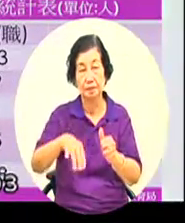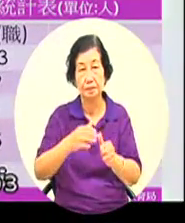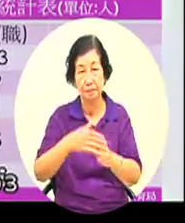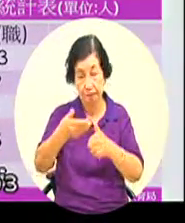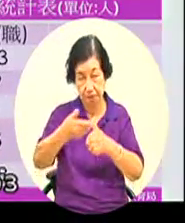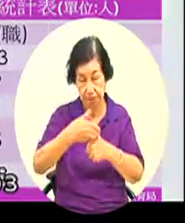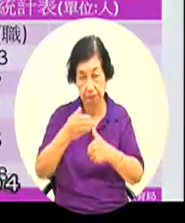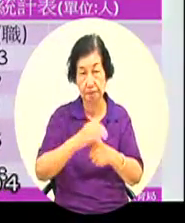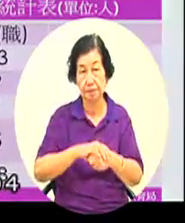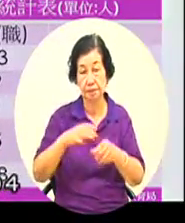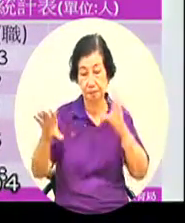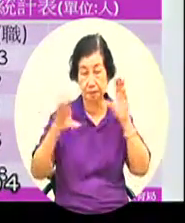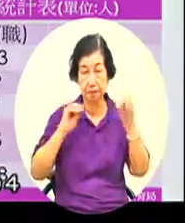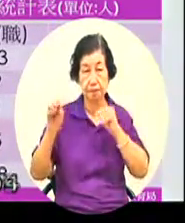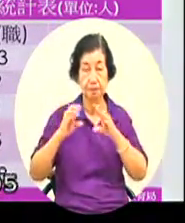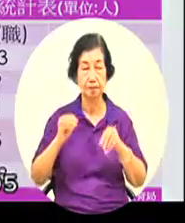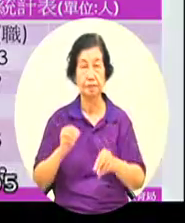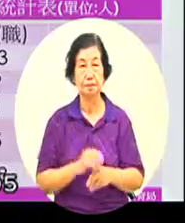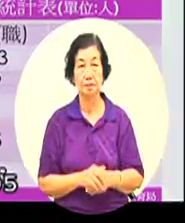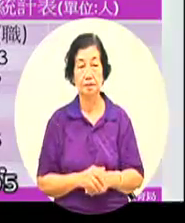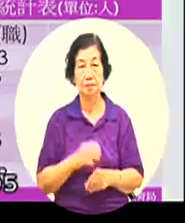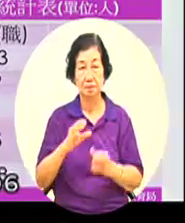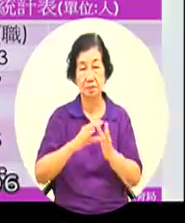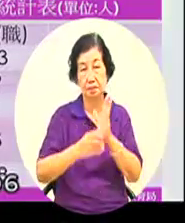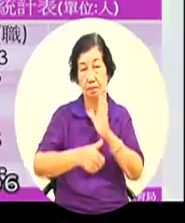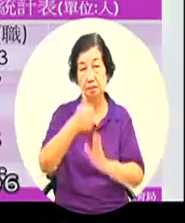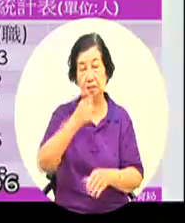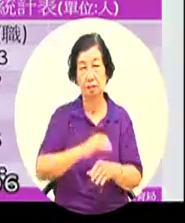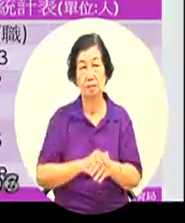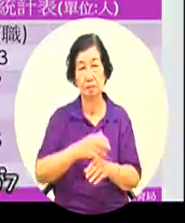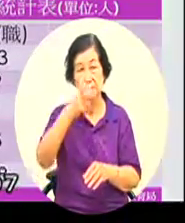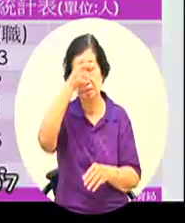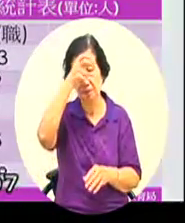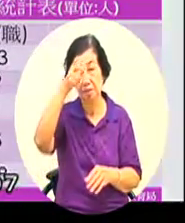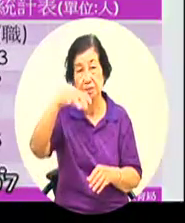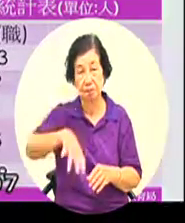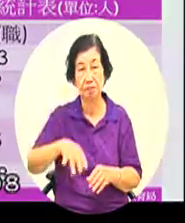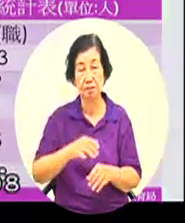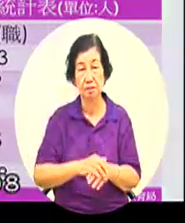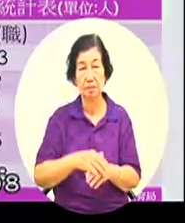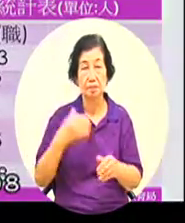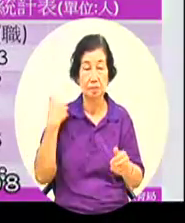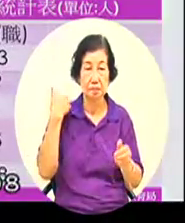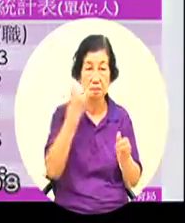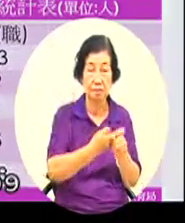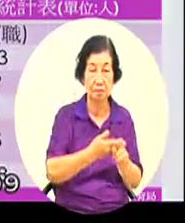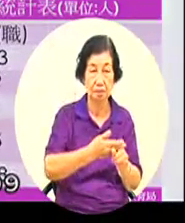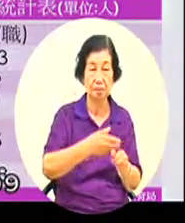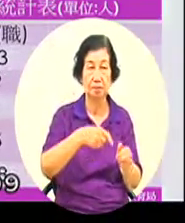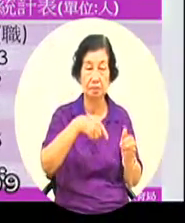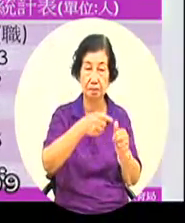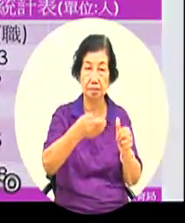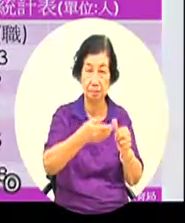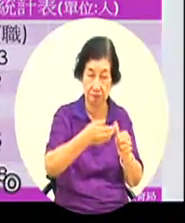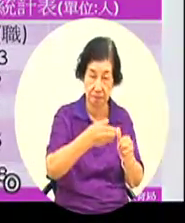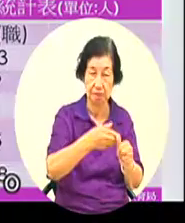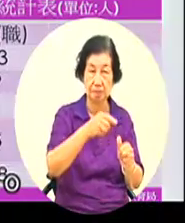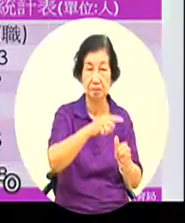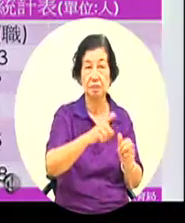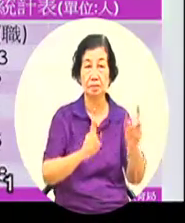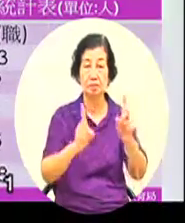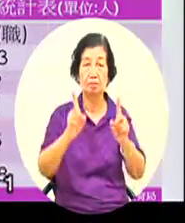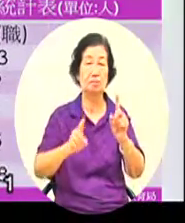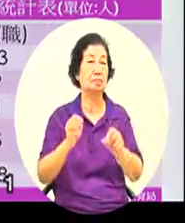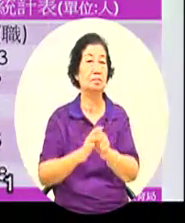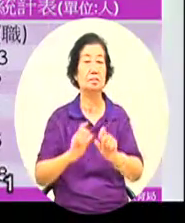局长，这个资料哈、哦，警察局给的跟教育局给的是不一样的资料，